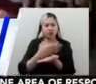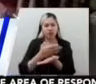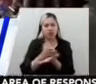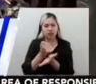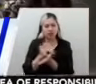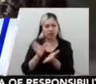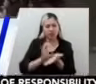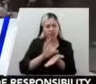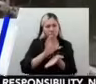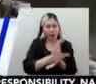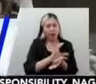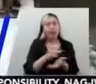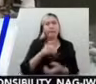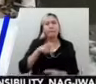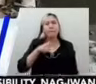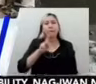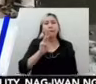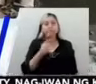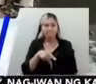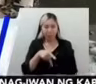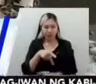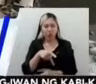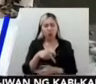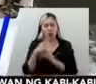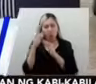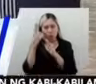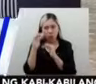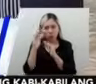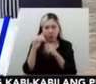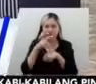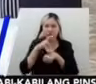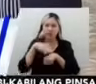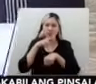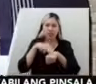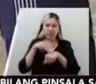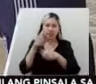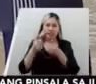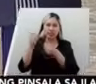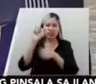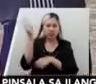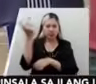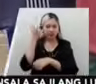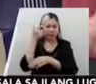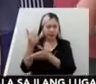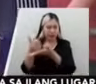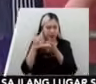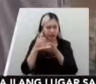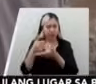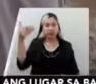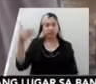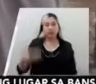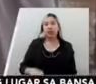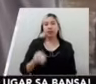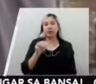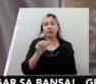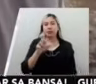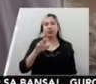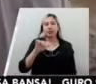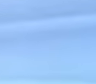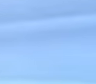sila'y umaasang aalalayan din sila ng national government. Mariz Umali, nagbabalita para sa GMA Integrated